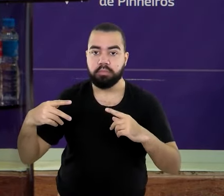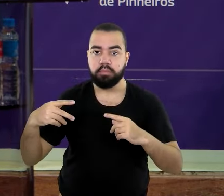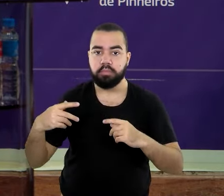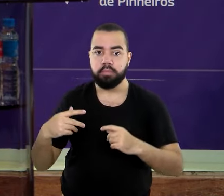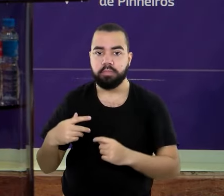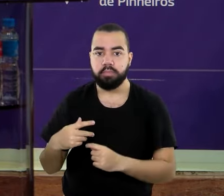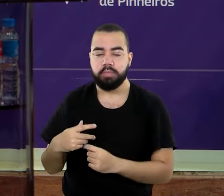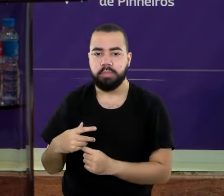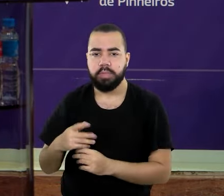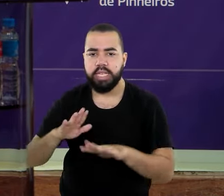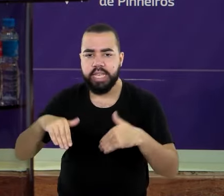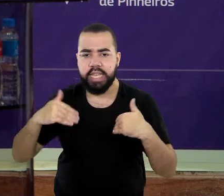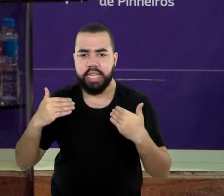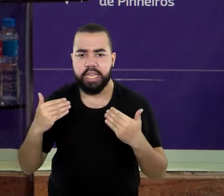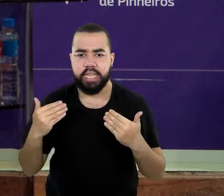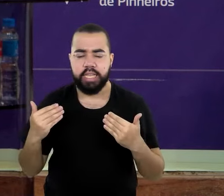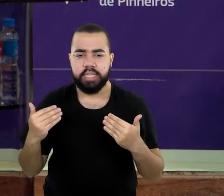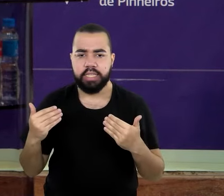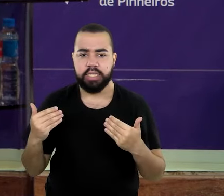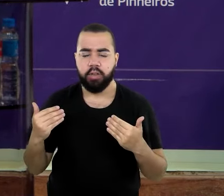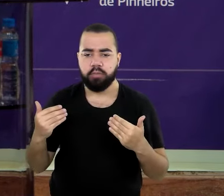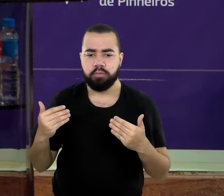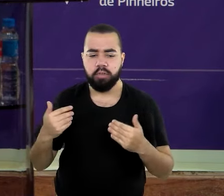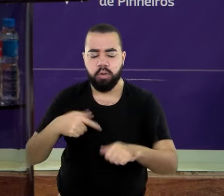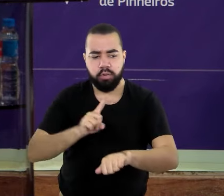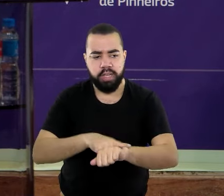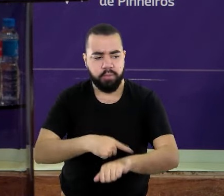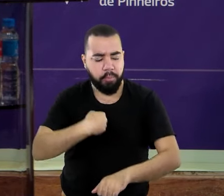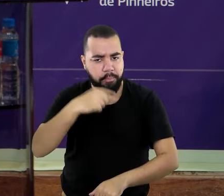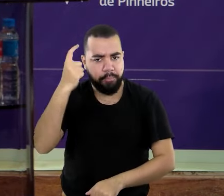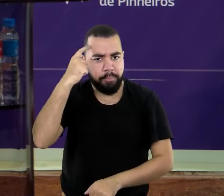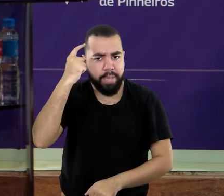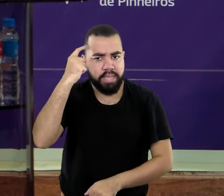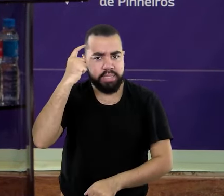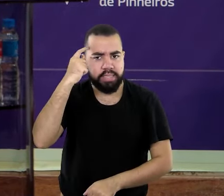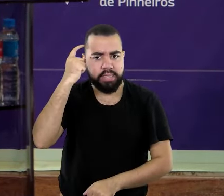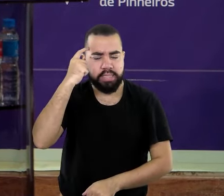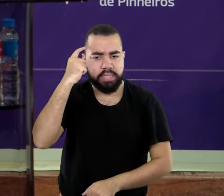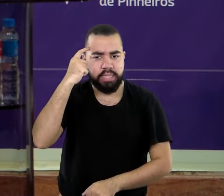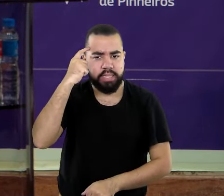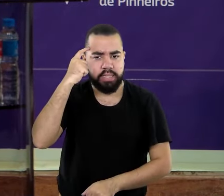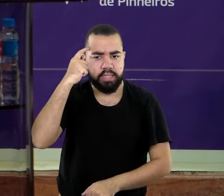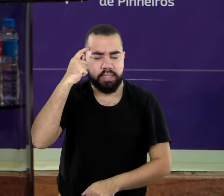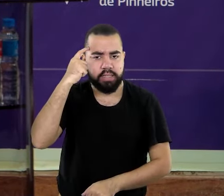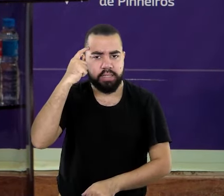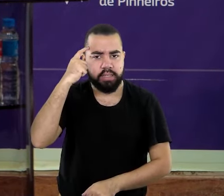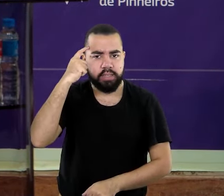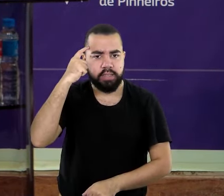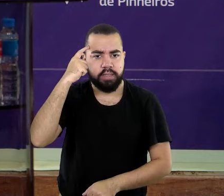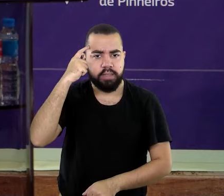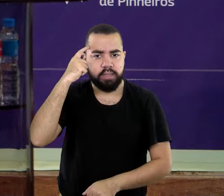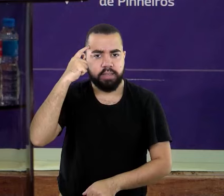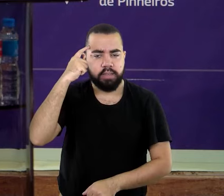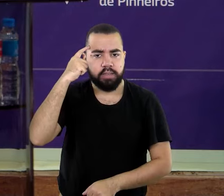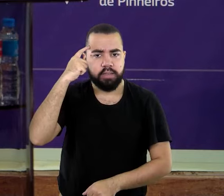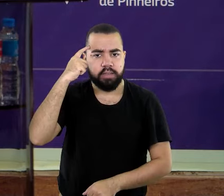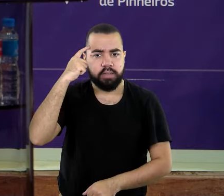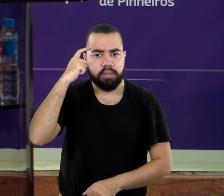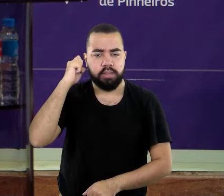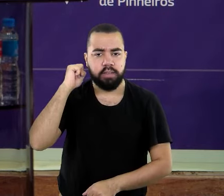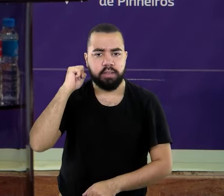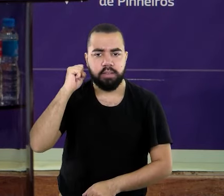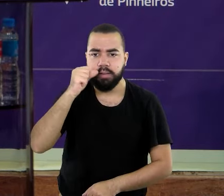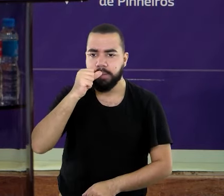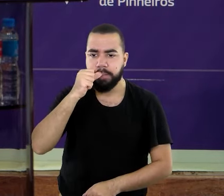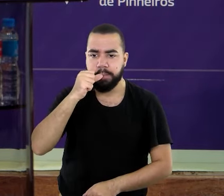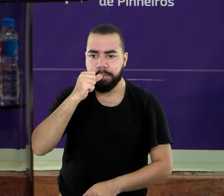생각을 했습니다. E momentaneamente eu pensei assim. 목사님이 일본을 갔다 오더니 일본에